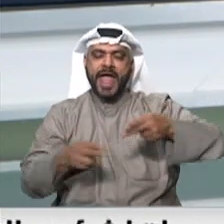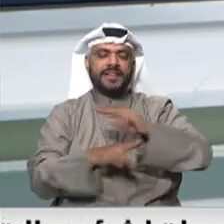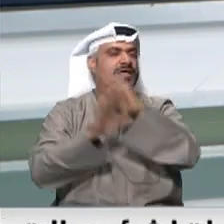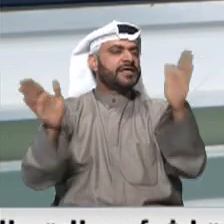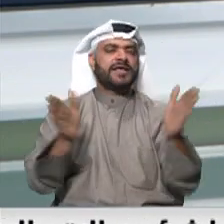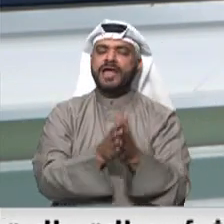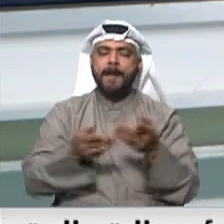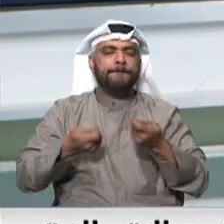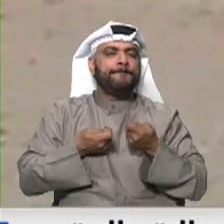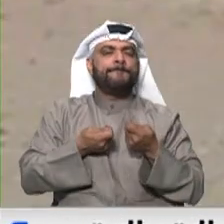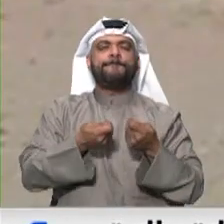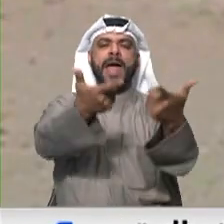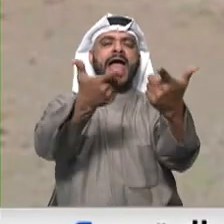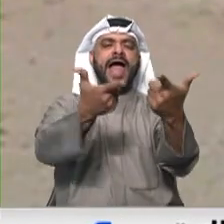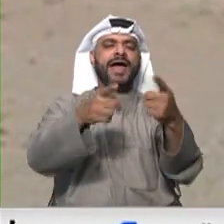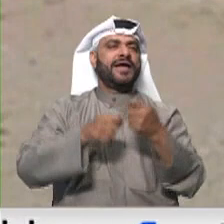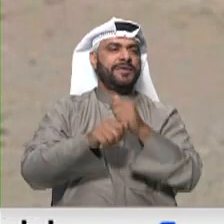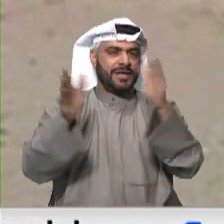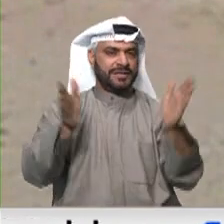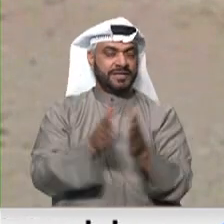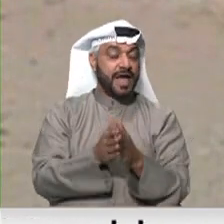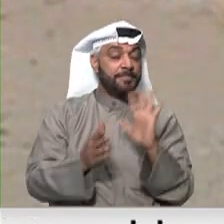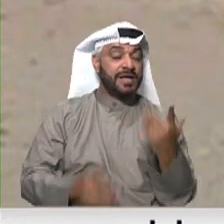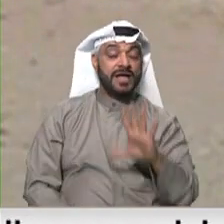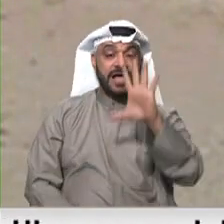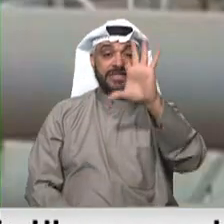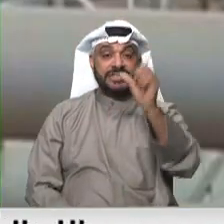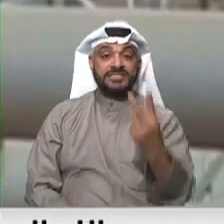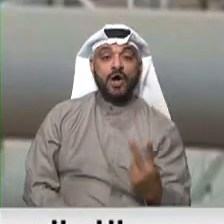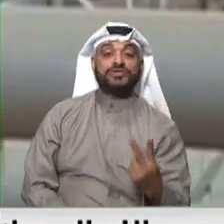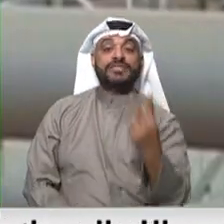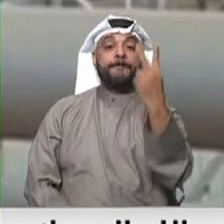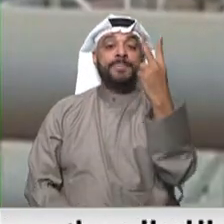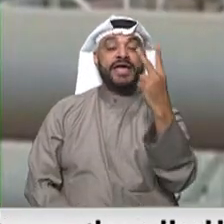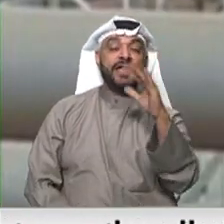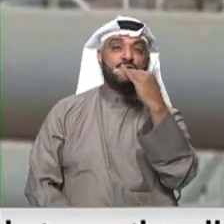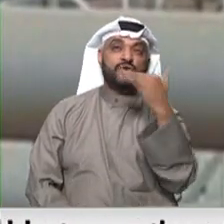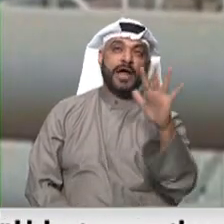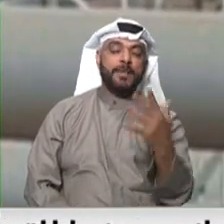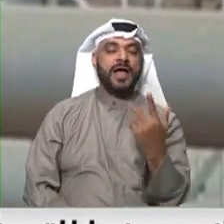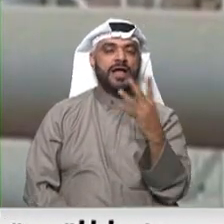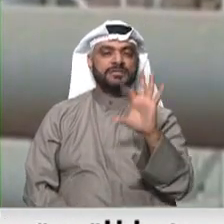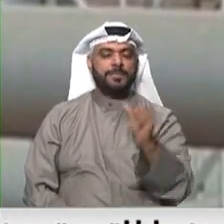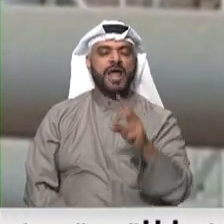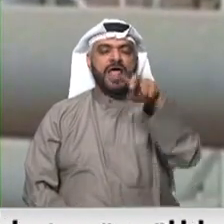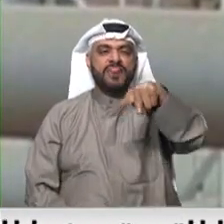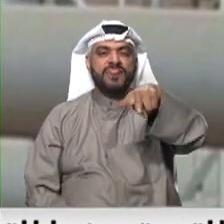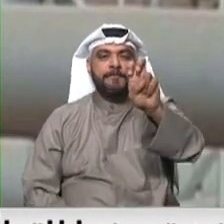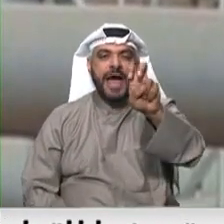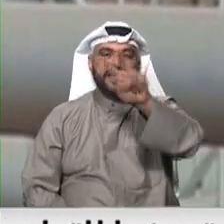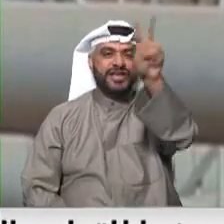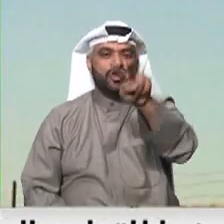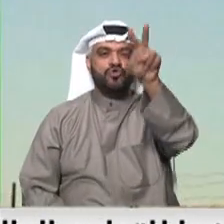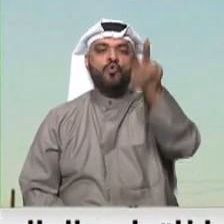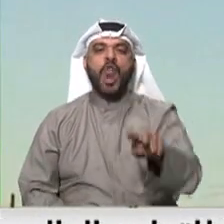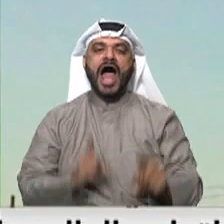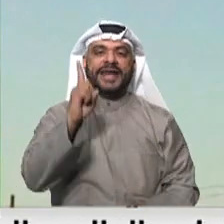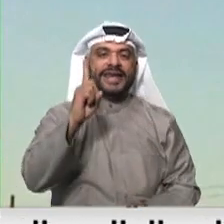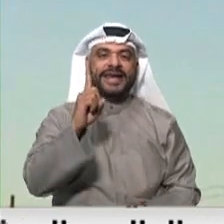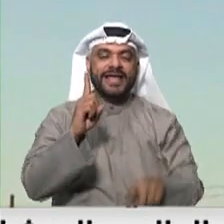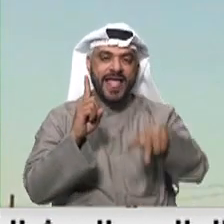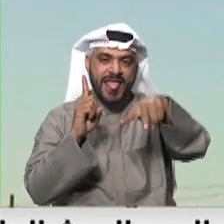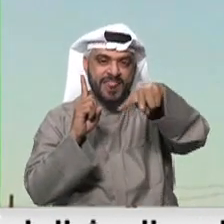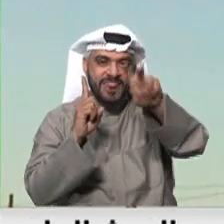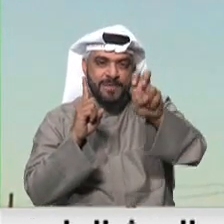ليستقر بذلك عند مستوى 79$ و98 سنتا وفقا للسعر المعلن من قبل